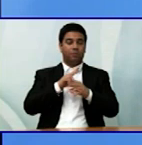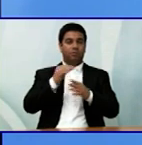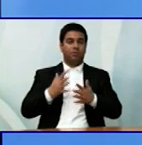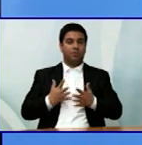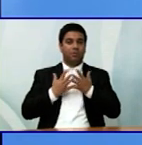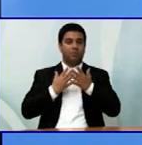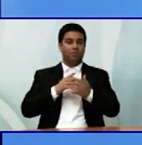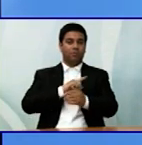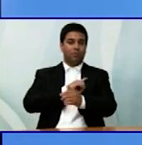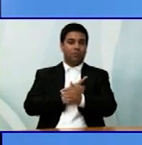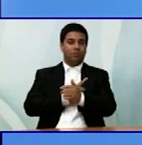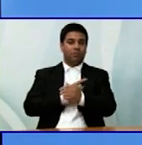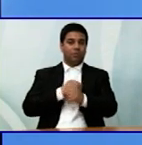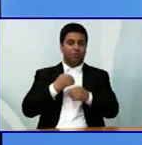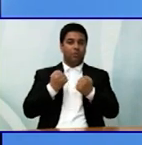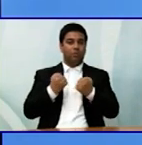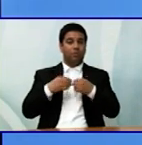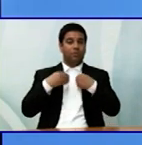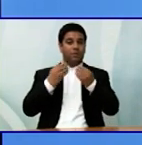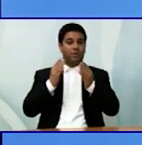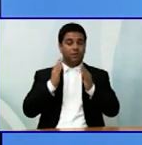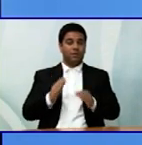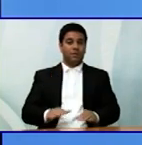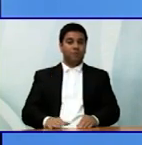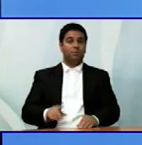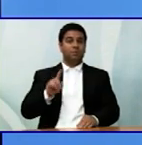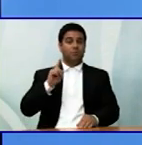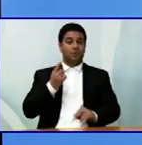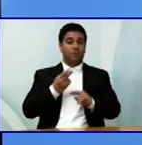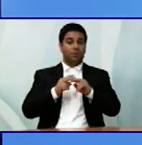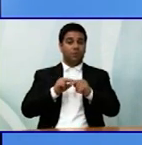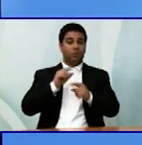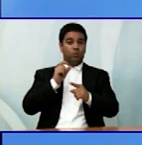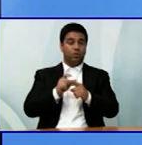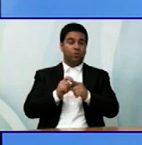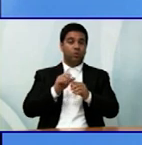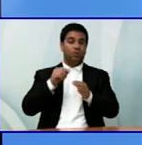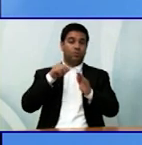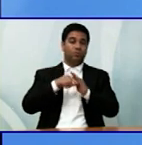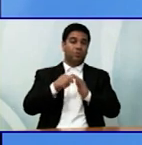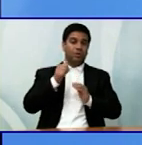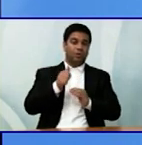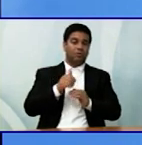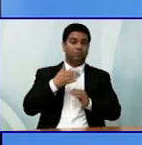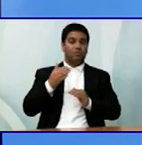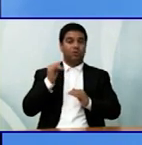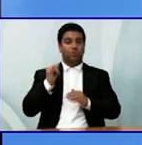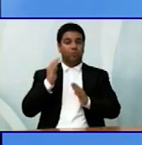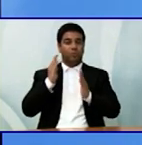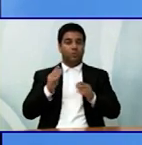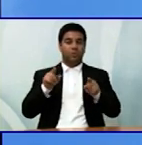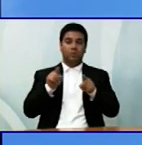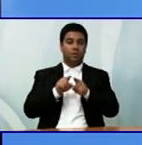dalda jismoniy quvvat bag'ishlaydi. Chunki so'z xoh yaxshi xoh yomon